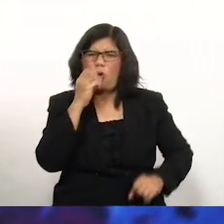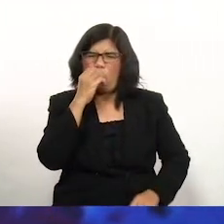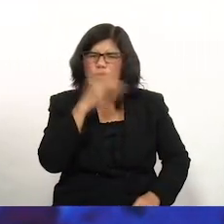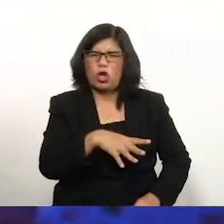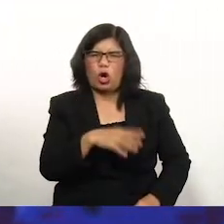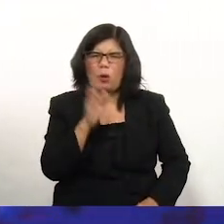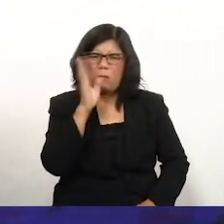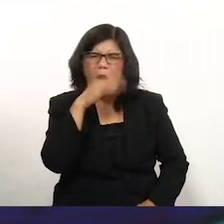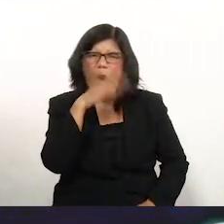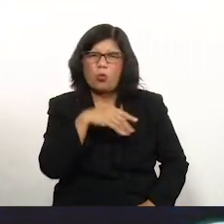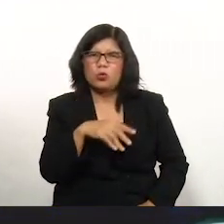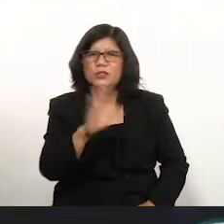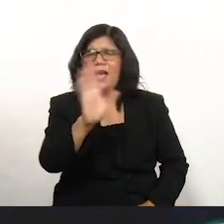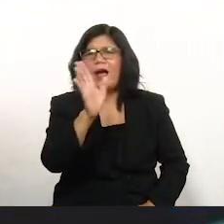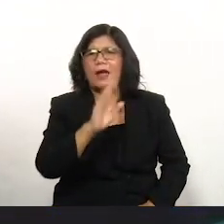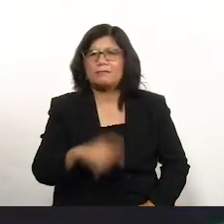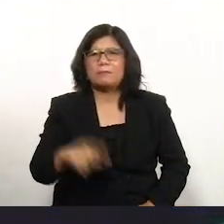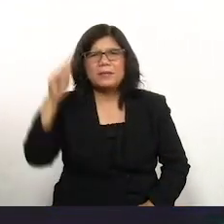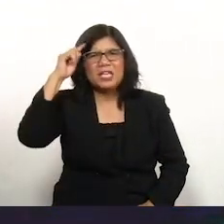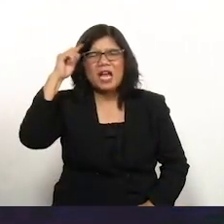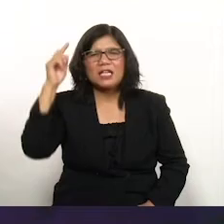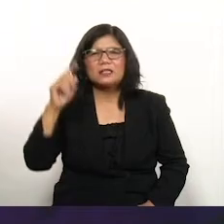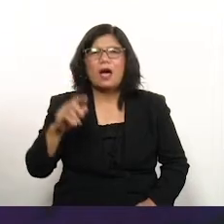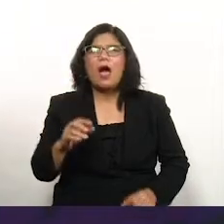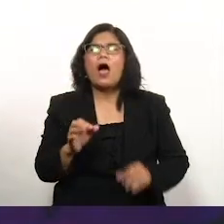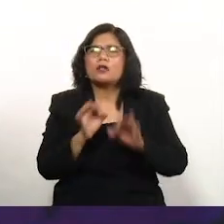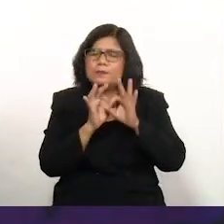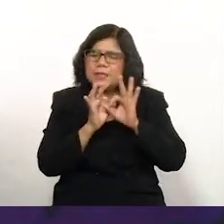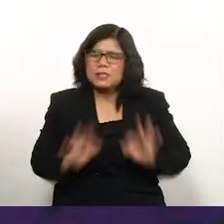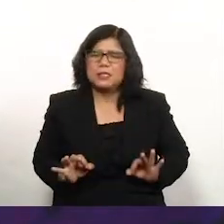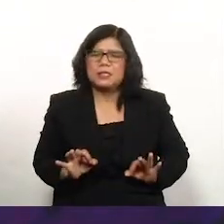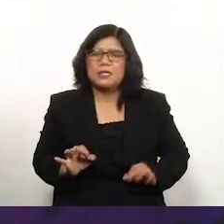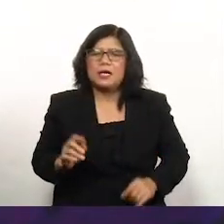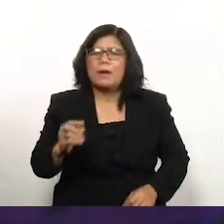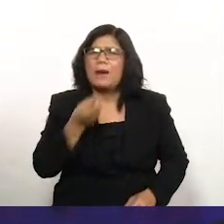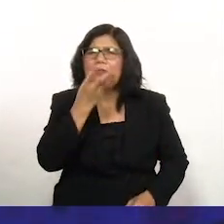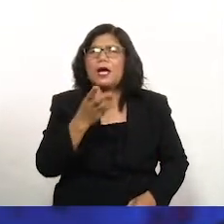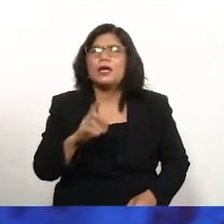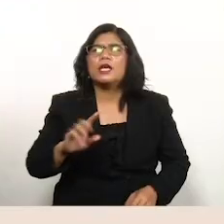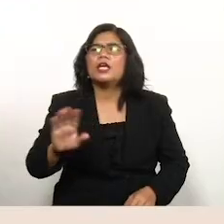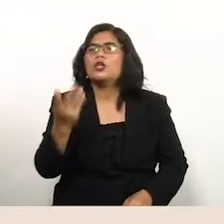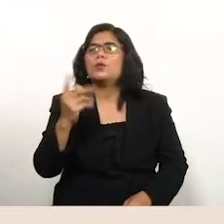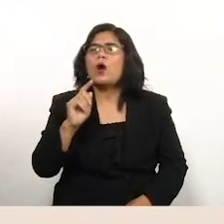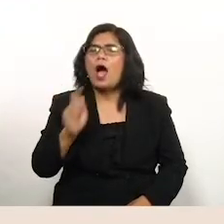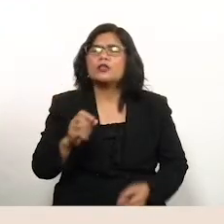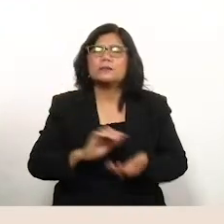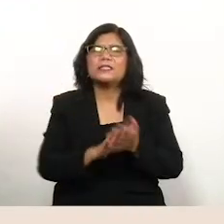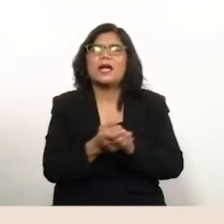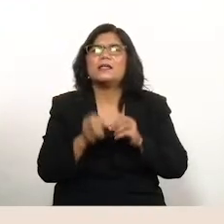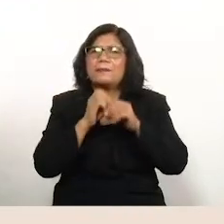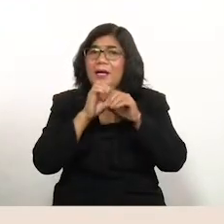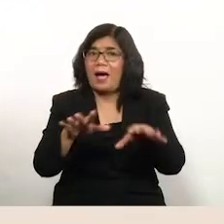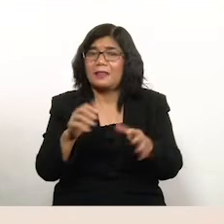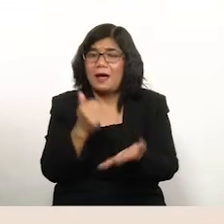tapi gua menyadari kalau Tuhan memberkati aku Hai hidupku harus jadi berkat Wow selanjutnya Mengapa banyak orang